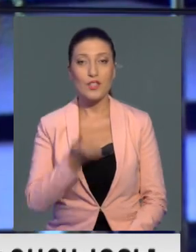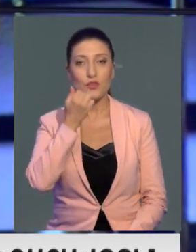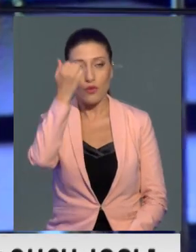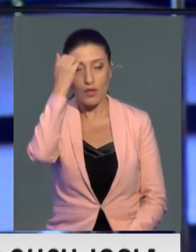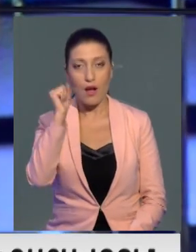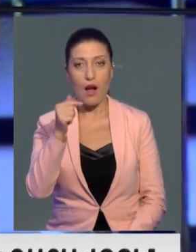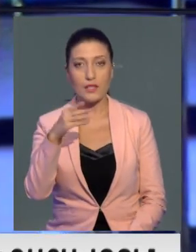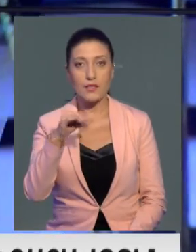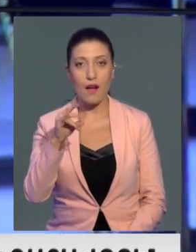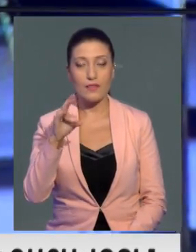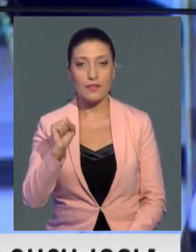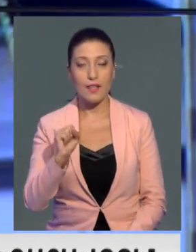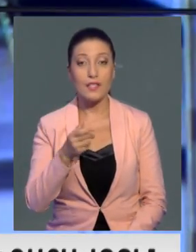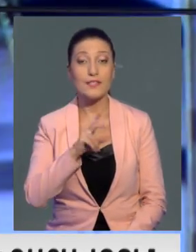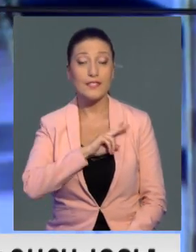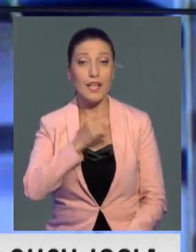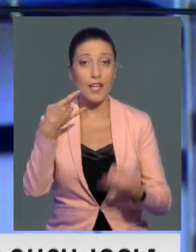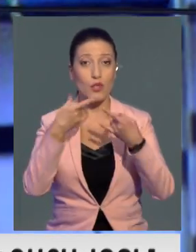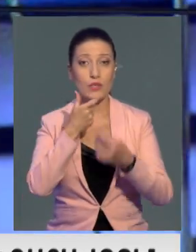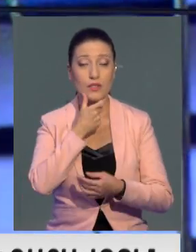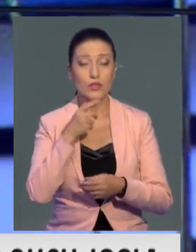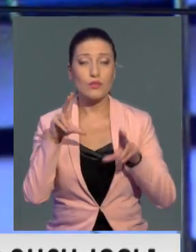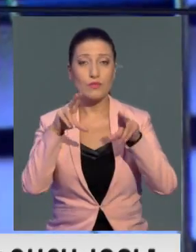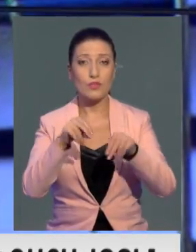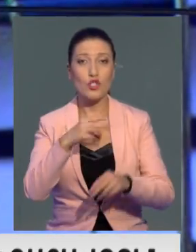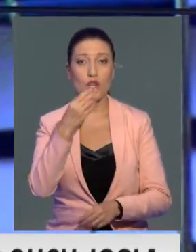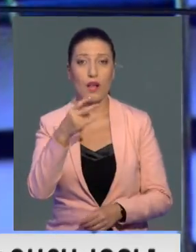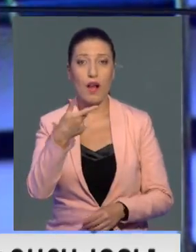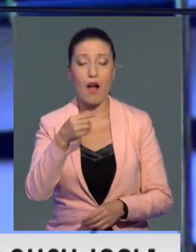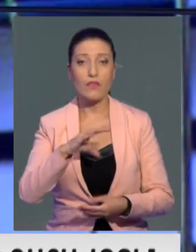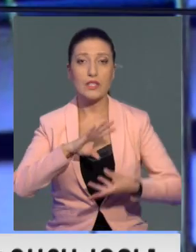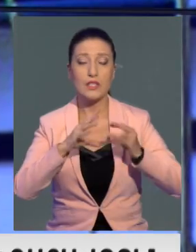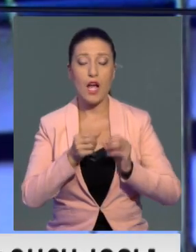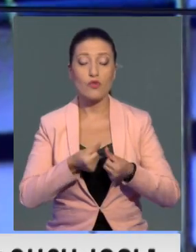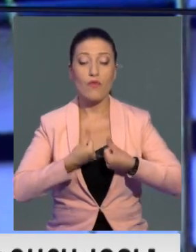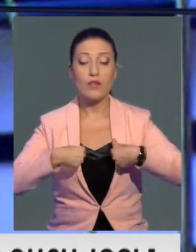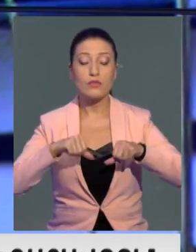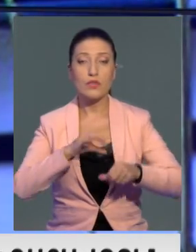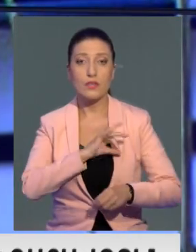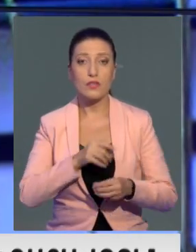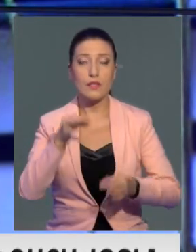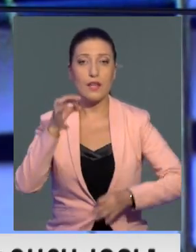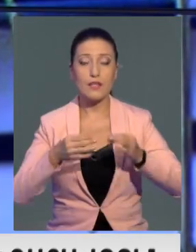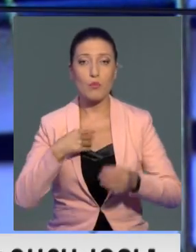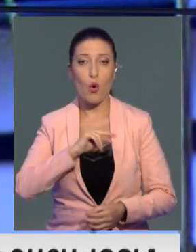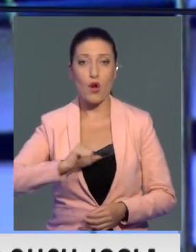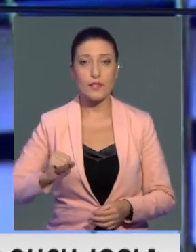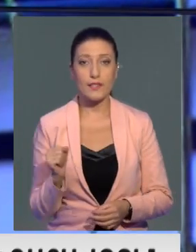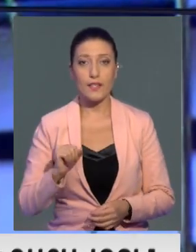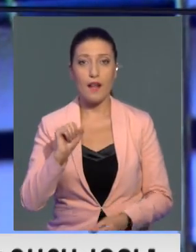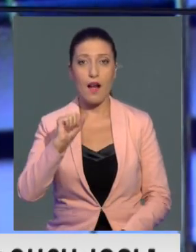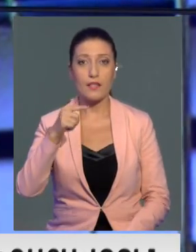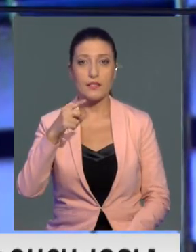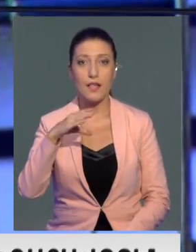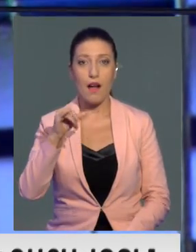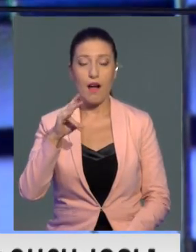շնորհակալություն Աքսանա։ Սիրելի հեռուստադիտողներ, հիշեցնեմ, որ Շենգավիթ վարչական շրջանի ընդհանուր իրավասության դատարանից մեզ էր միացել իմ գործընկեր Աքսանա